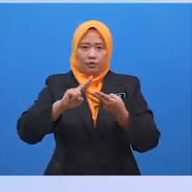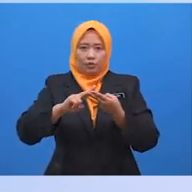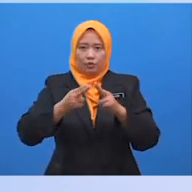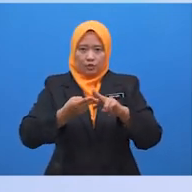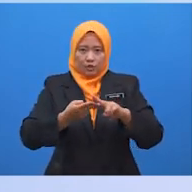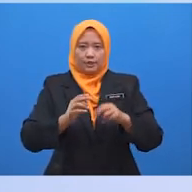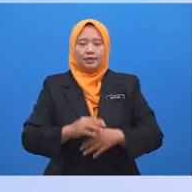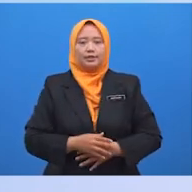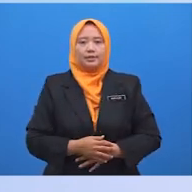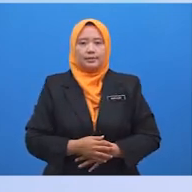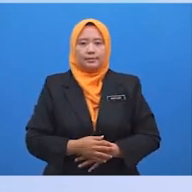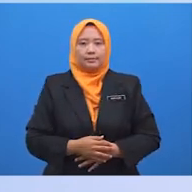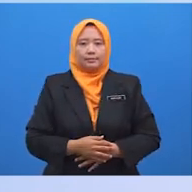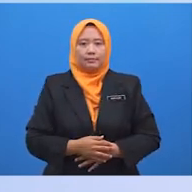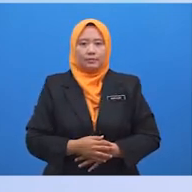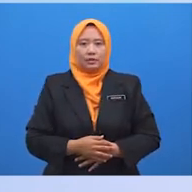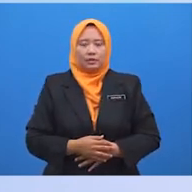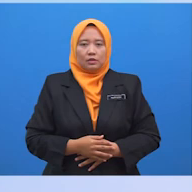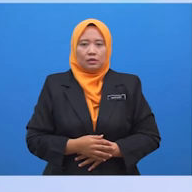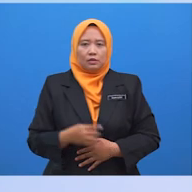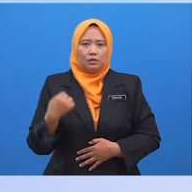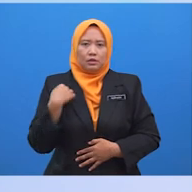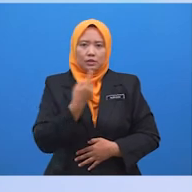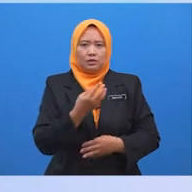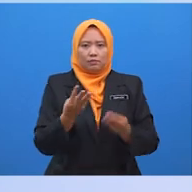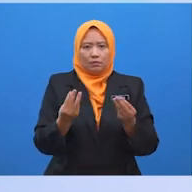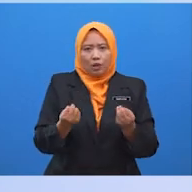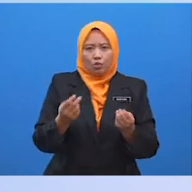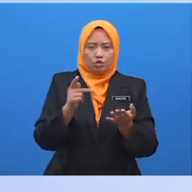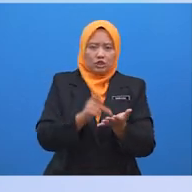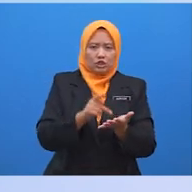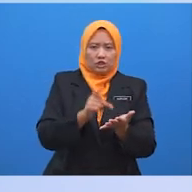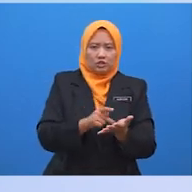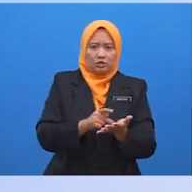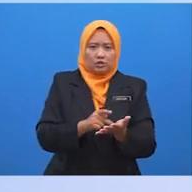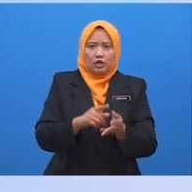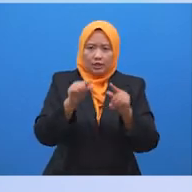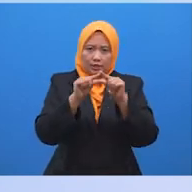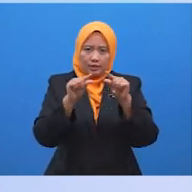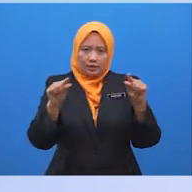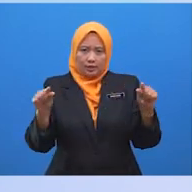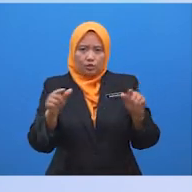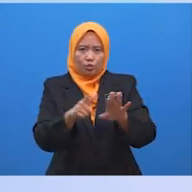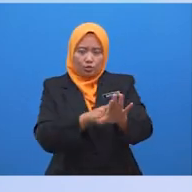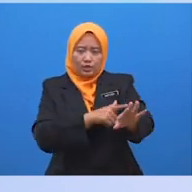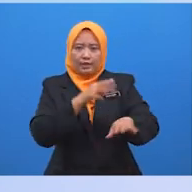peringkat memahami masalah, kita hendak mengira kecerunan garis lurus